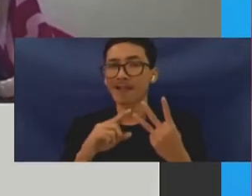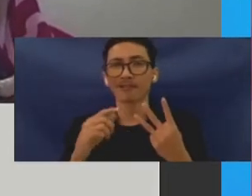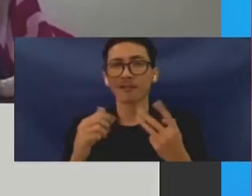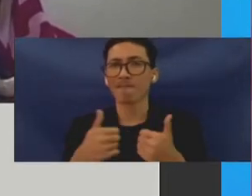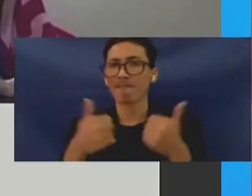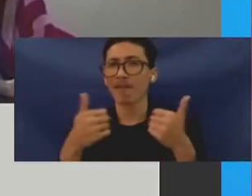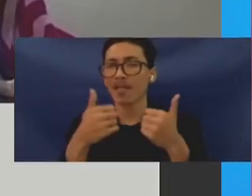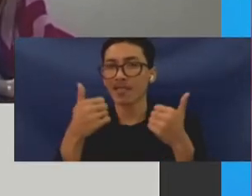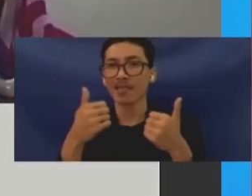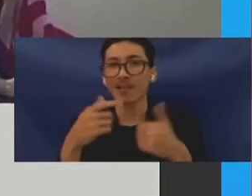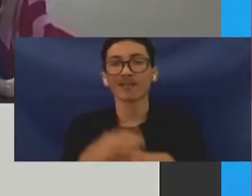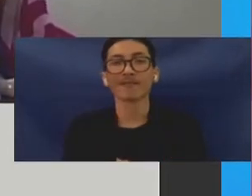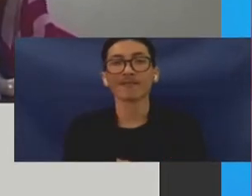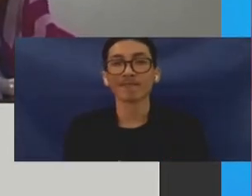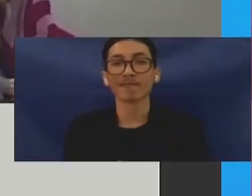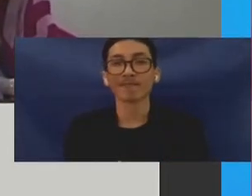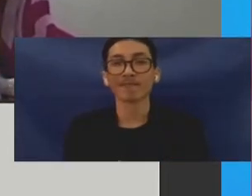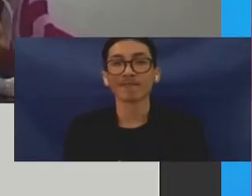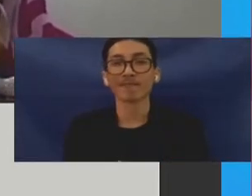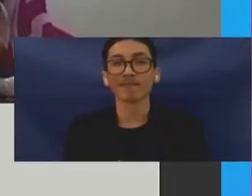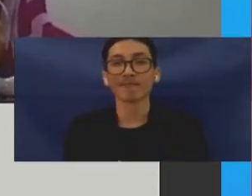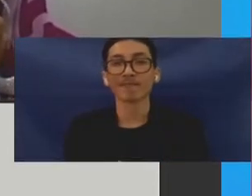palsy son. Selamat pagi Bu Reni.